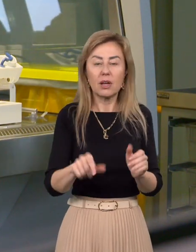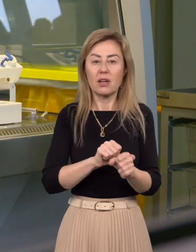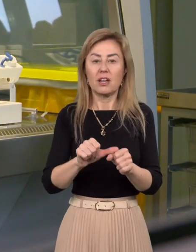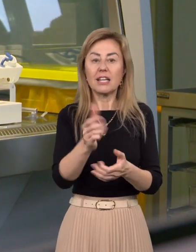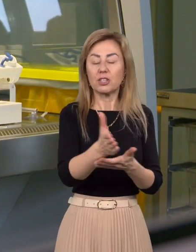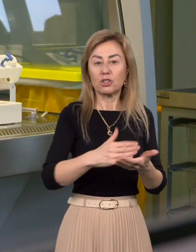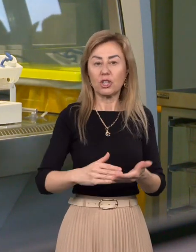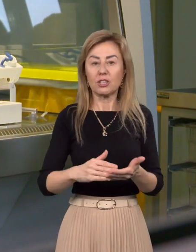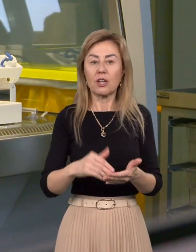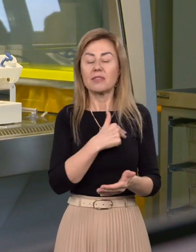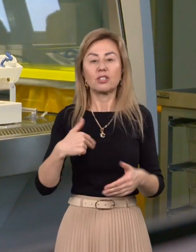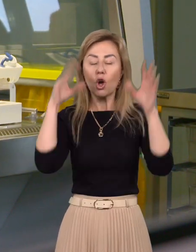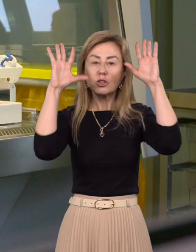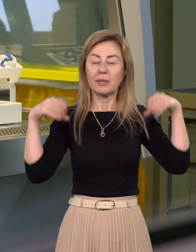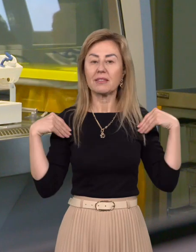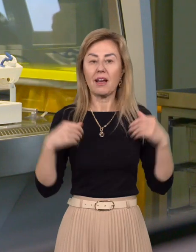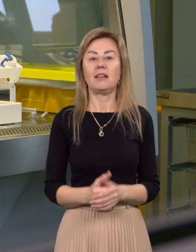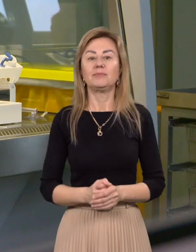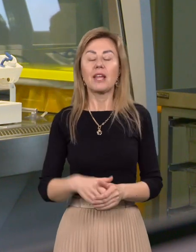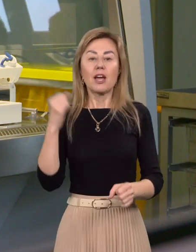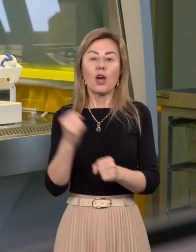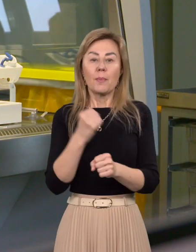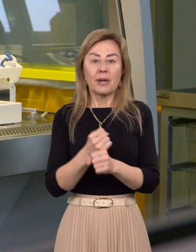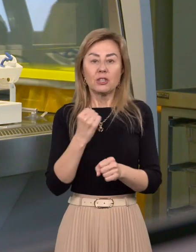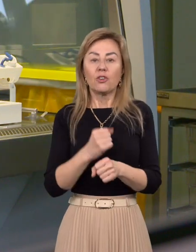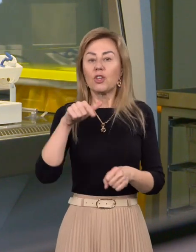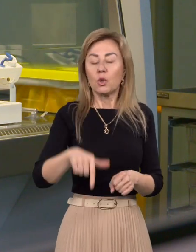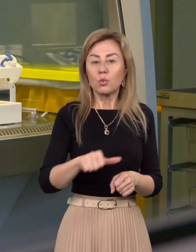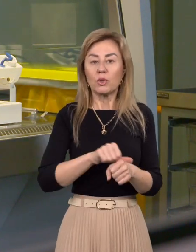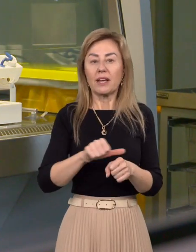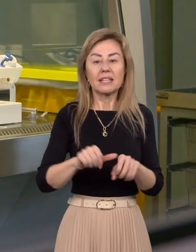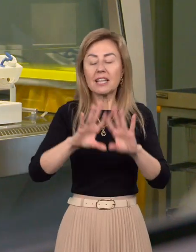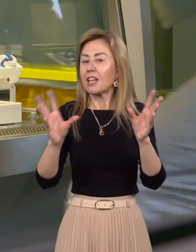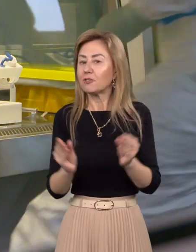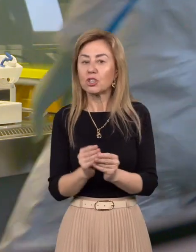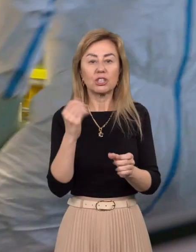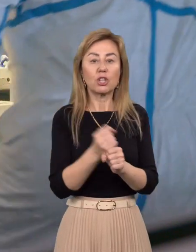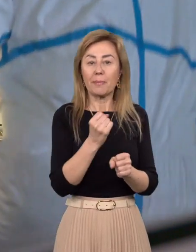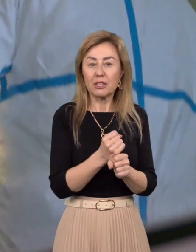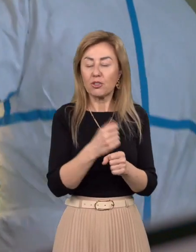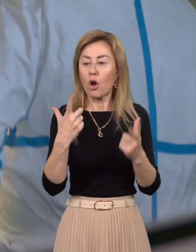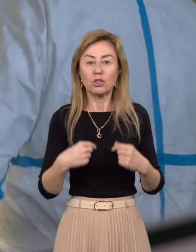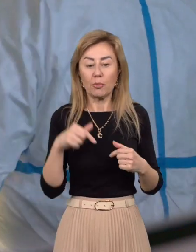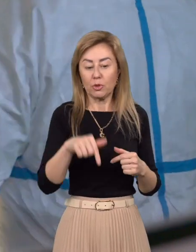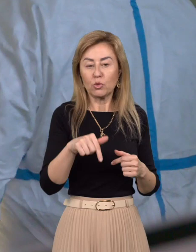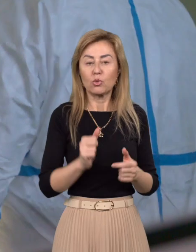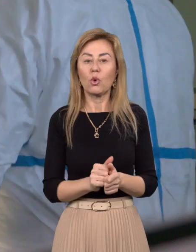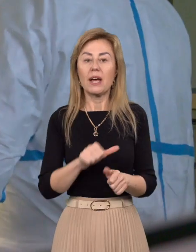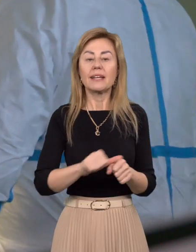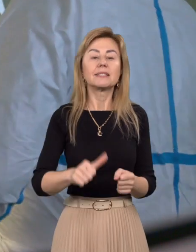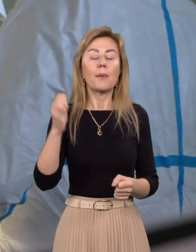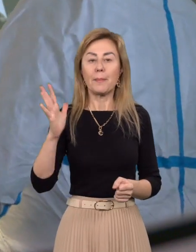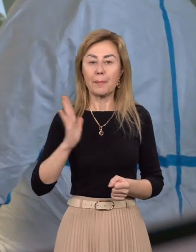nowocześnie wyposażoną częścią jeleniogórskiego szpitala. Pracownia jest dla nas i dla naszych pacjentów, ale i też dla pracowników bardzo ważna, ponieważ daje